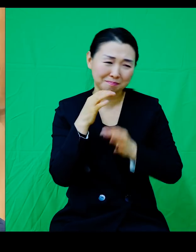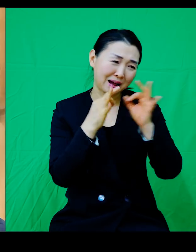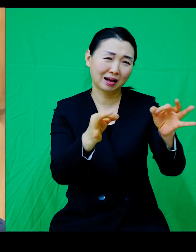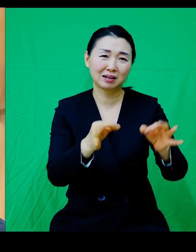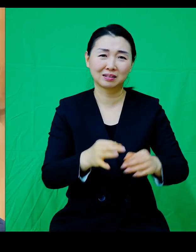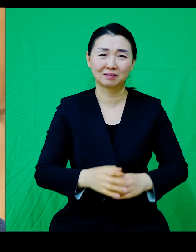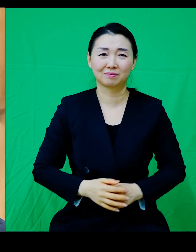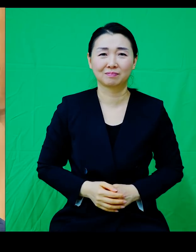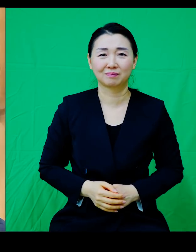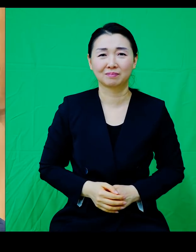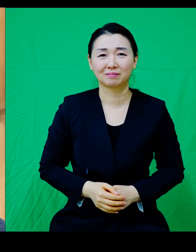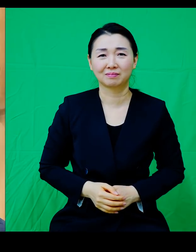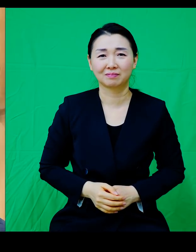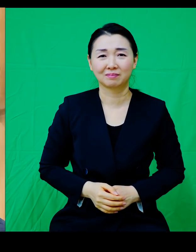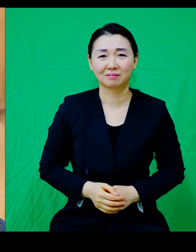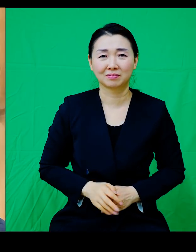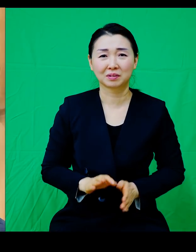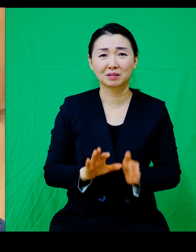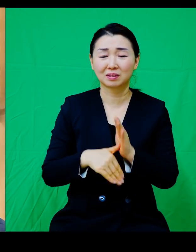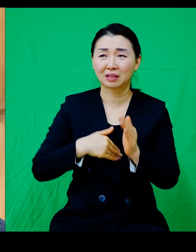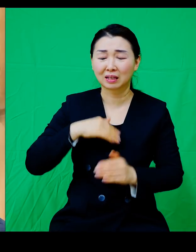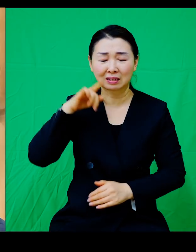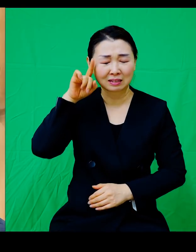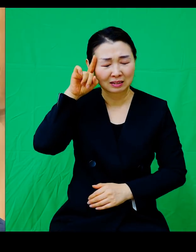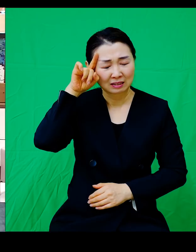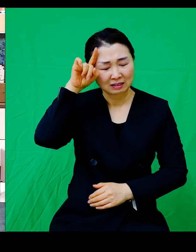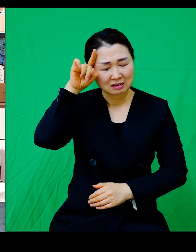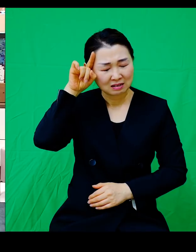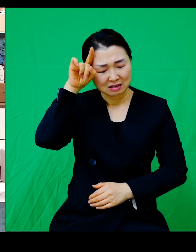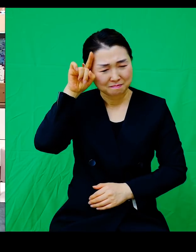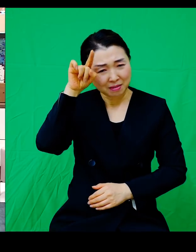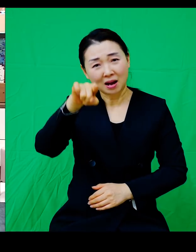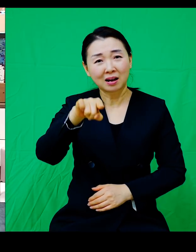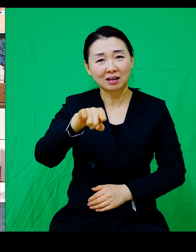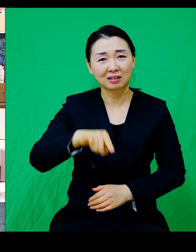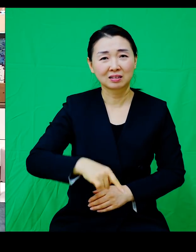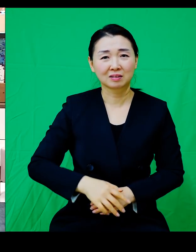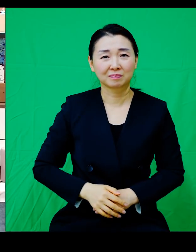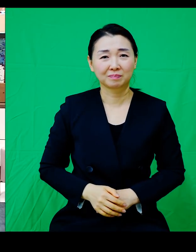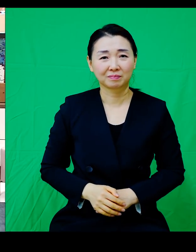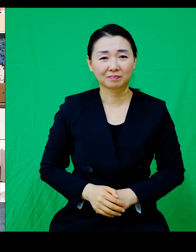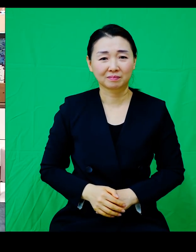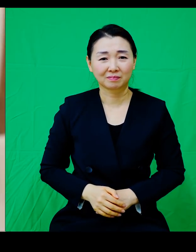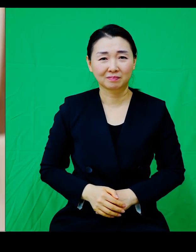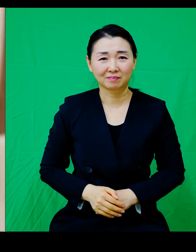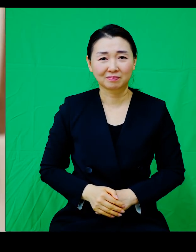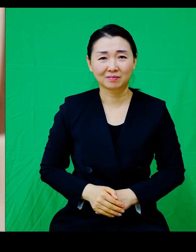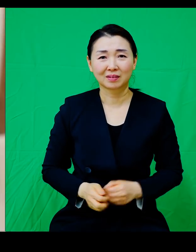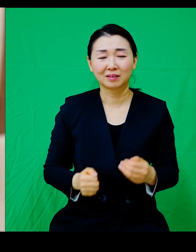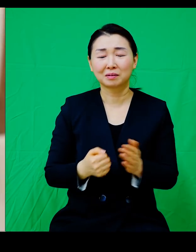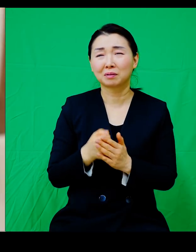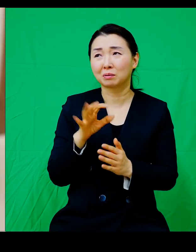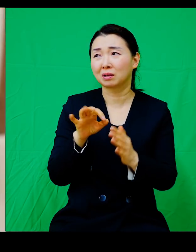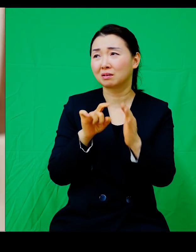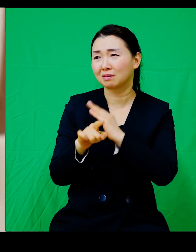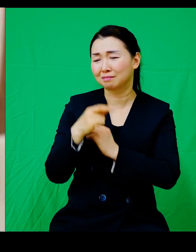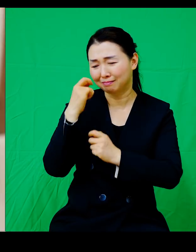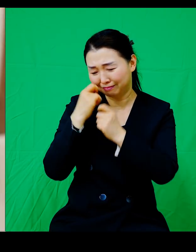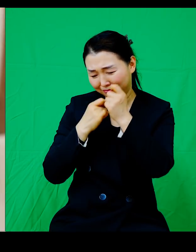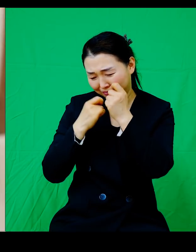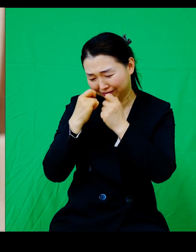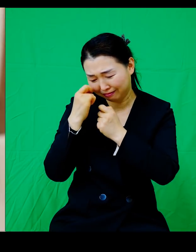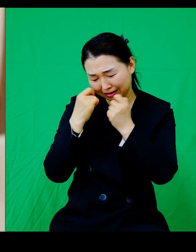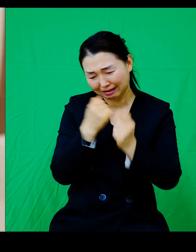이러면서 너무 그때 이제 그 스트레스가 극으로 치달았던 것 같아요. 그러면서 화장실 들어가서 또 막